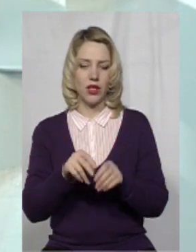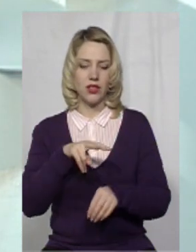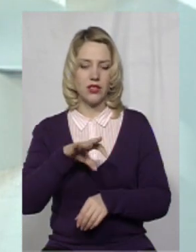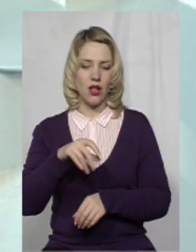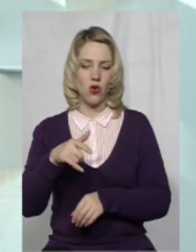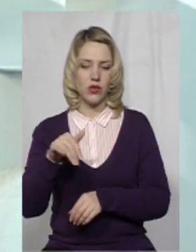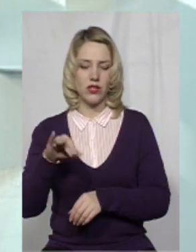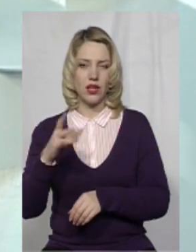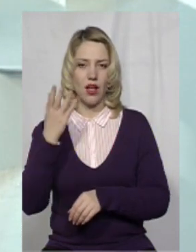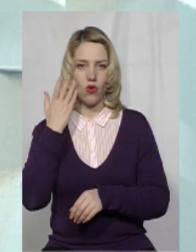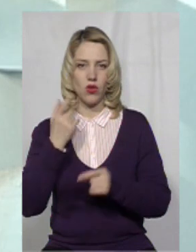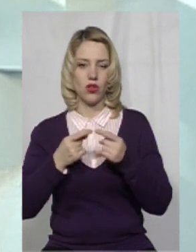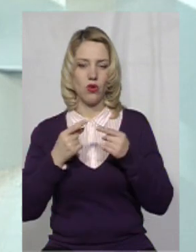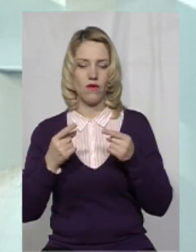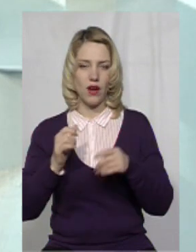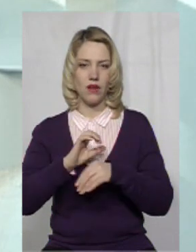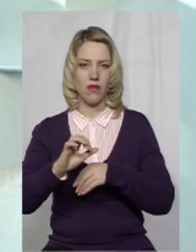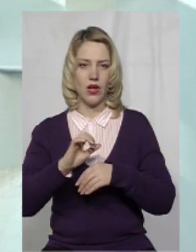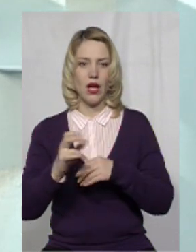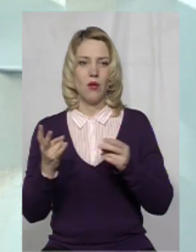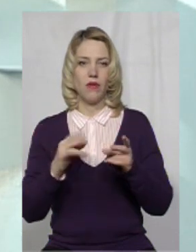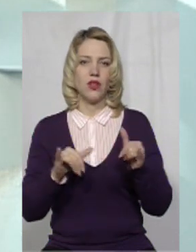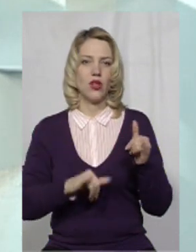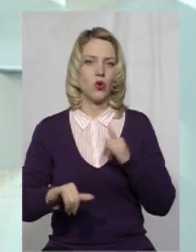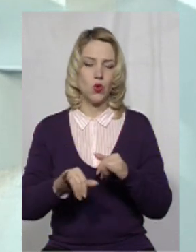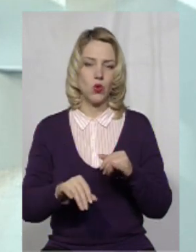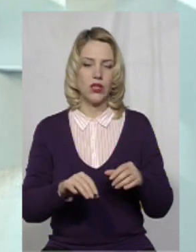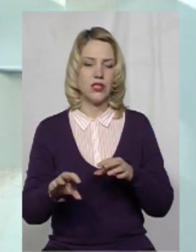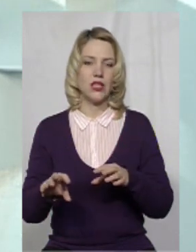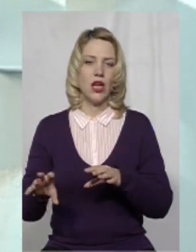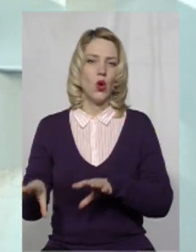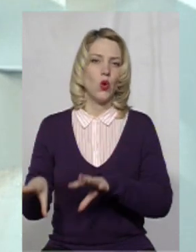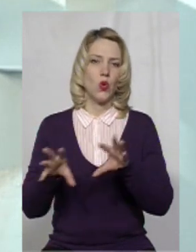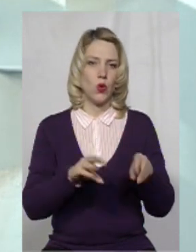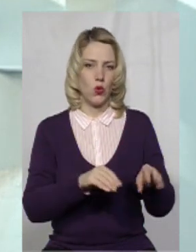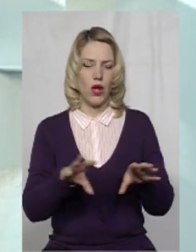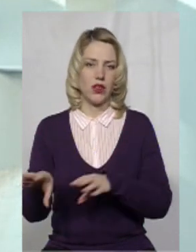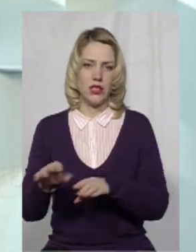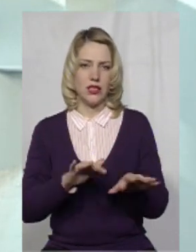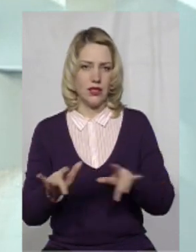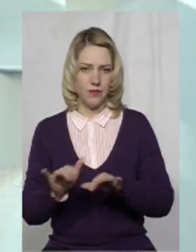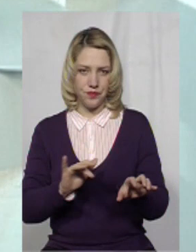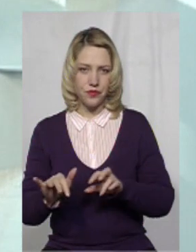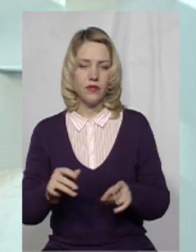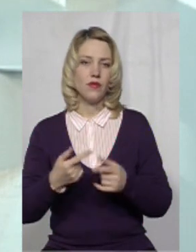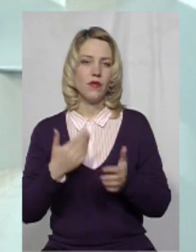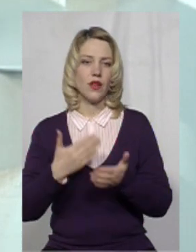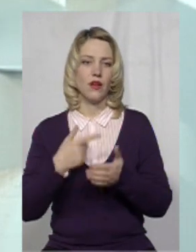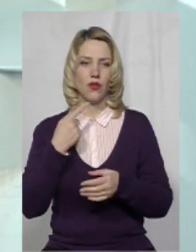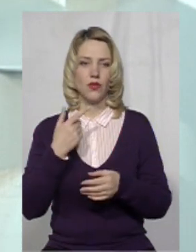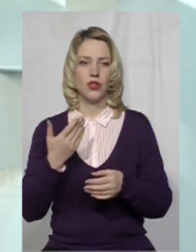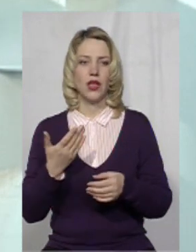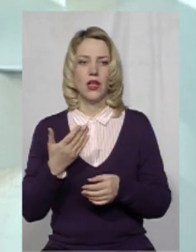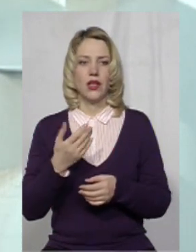коли виробилися товари, вони ж повинні, звісно, кудись почати далі рухатись. Тобто вони ж не виробились і їх спожило місто. Тому що якщо ми кажемо індустріальний парк